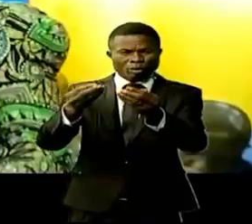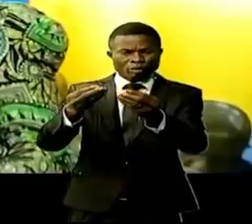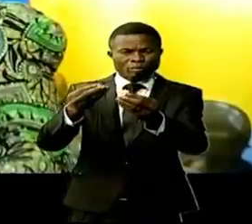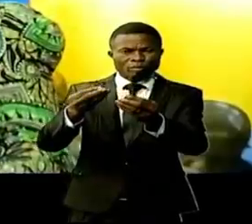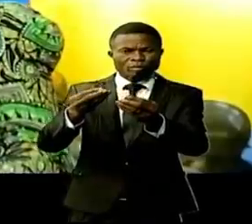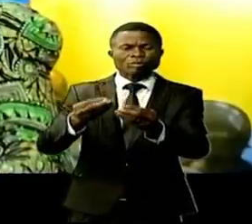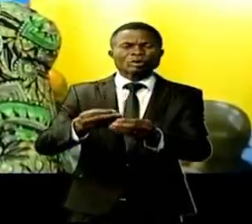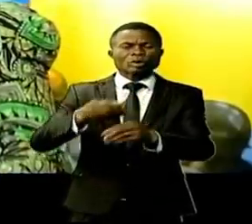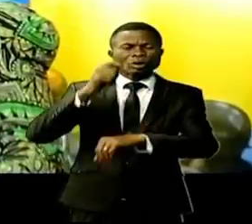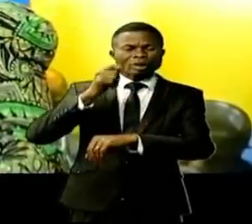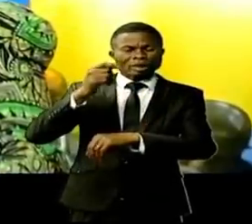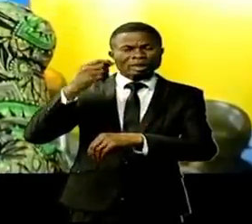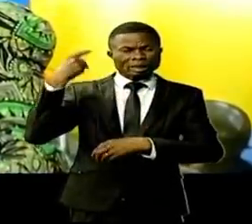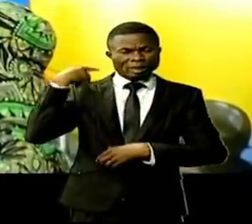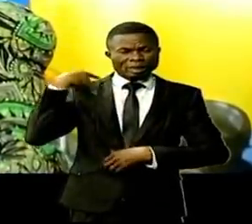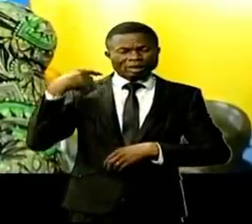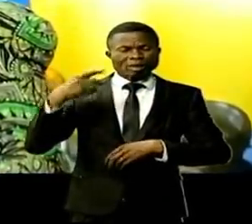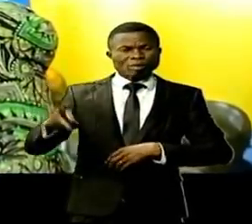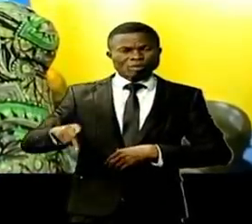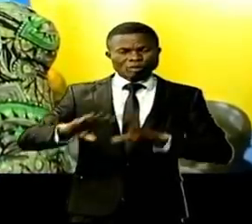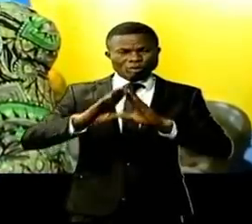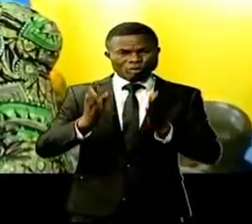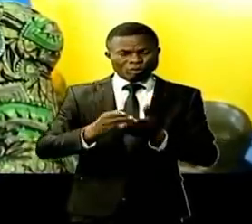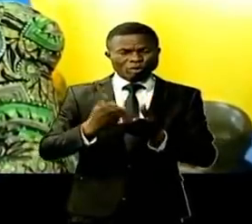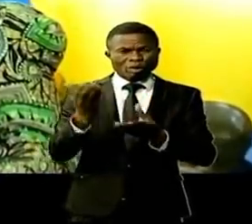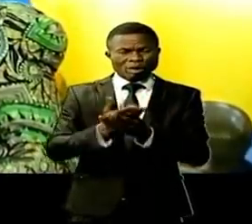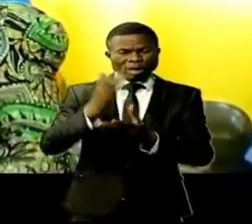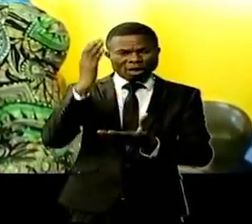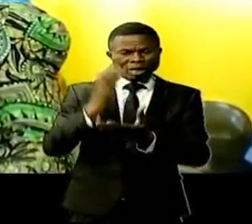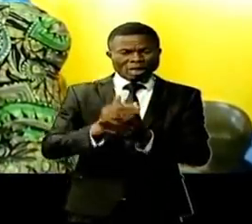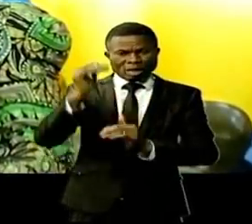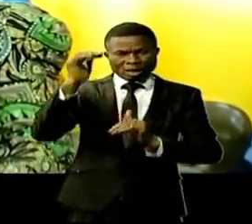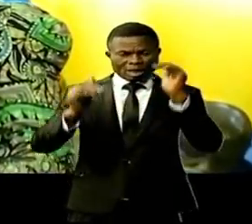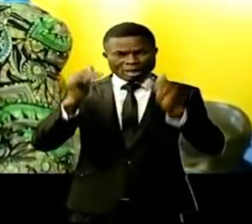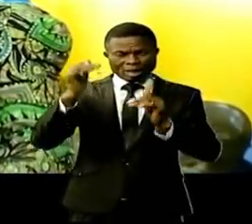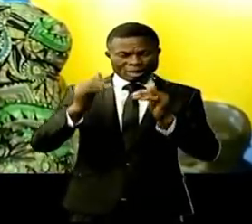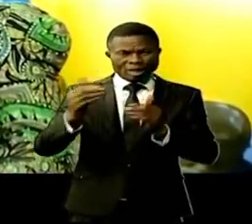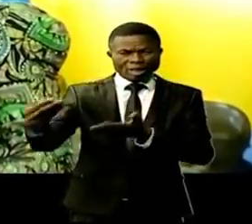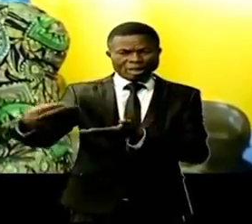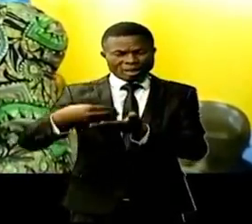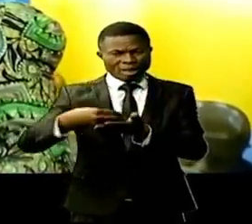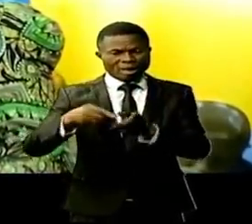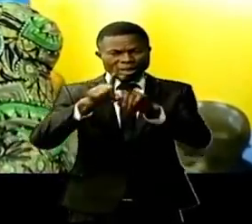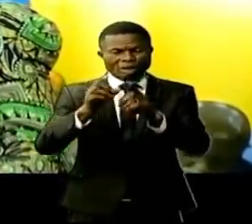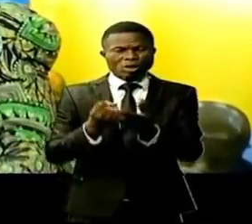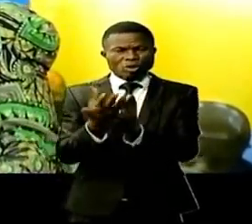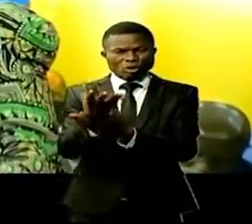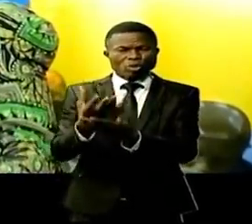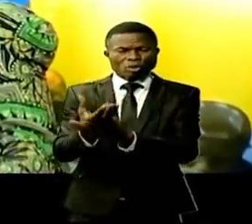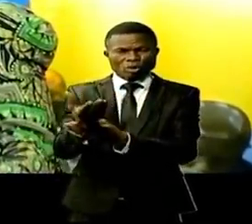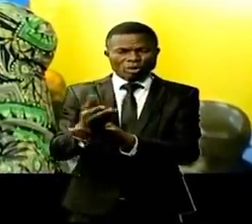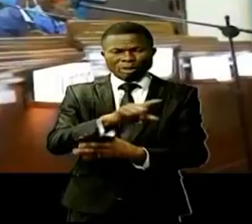votre jugement, est arrêté en équilibre en recettes et en dépenses à